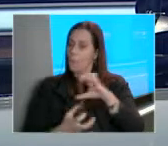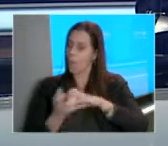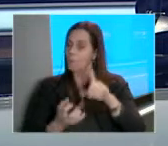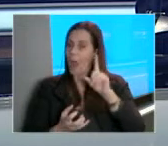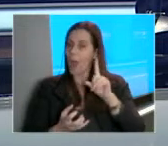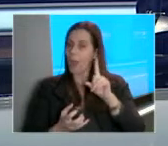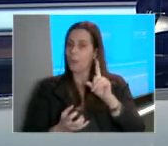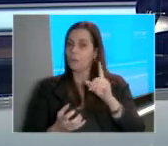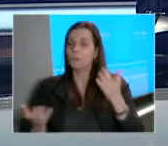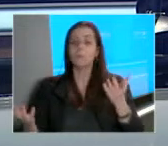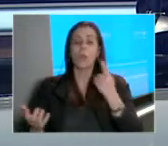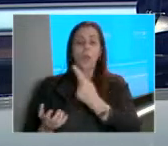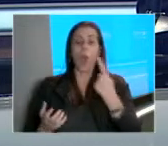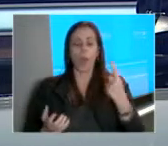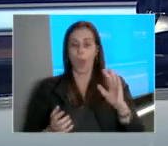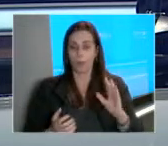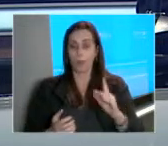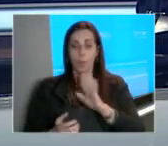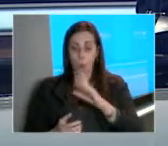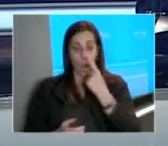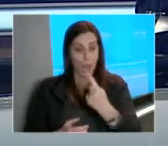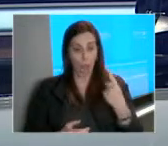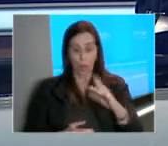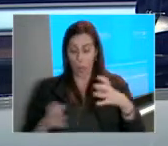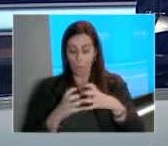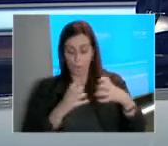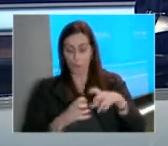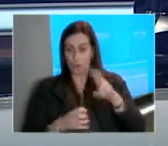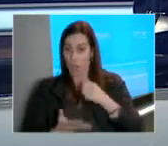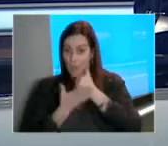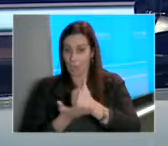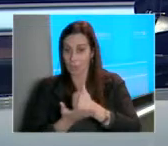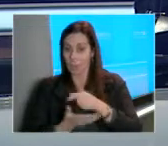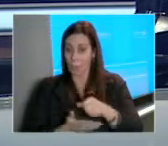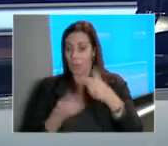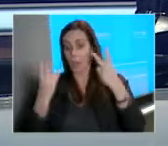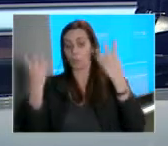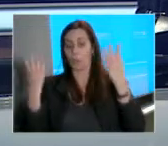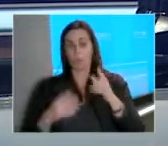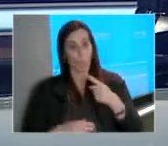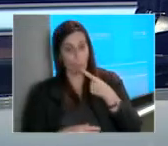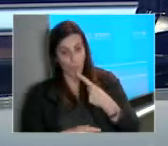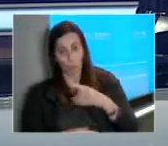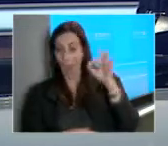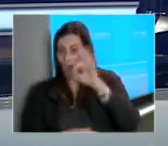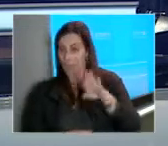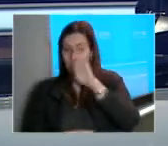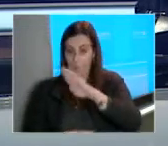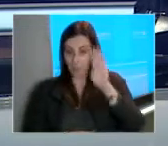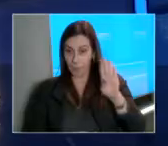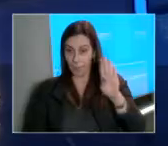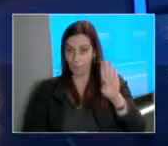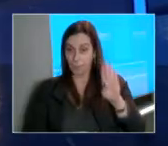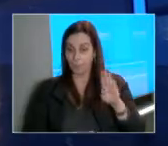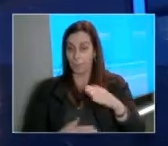על בסיס הכוח היחסי של כל האנשים. כל אחד, כל מפלגה שיהיה לנציג, הוא יהיה משמעותי. אבל זאת אומרת שעדיין לבנימין נתניהו...